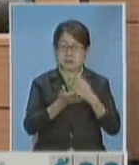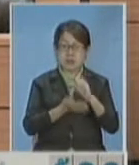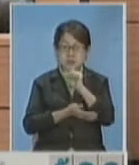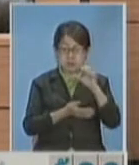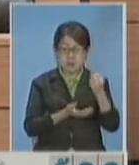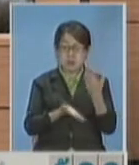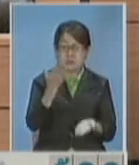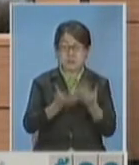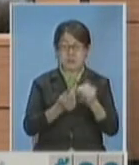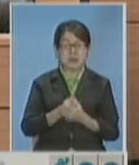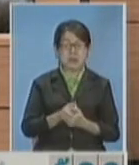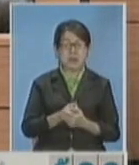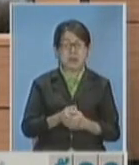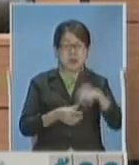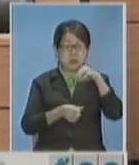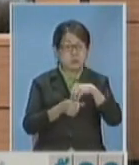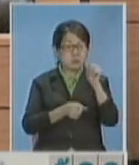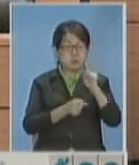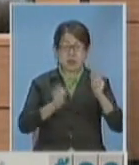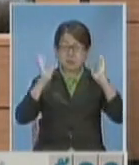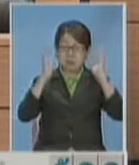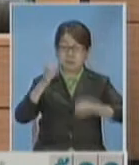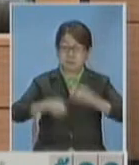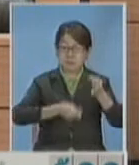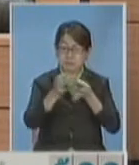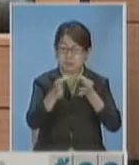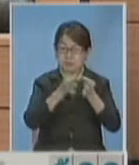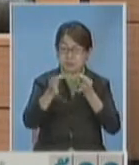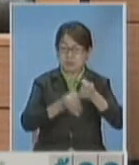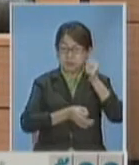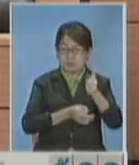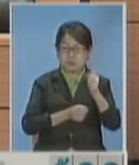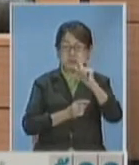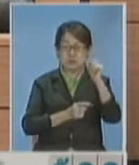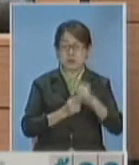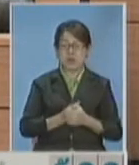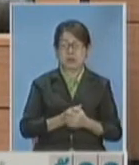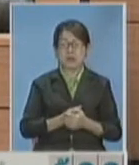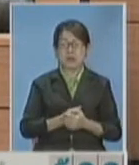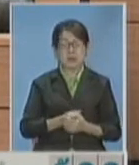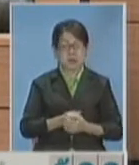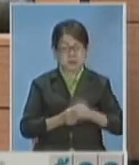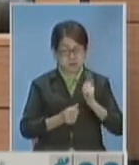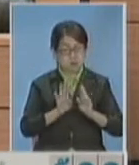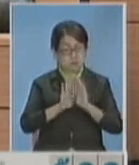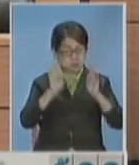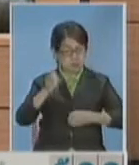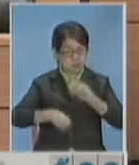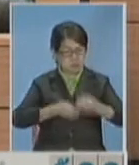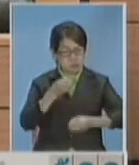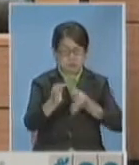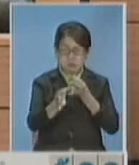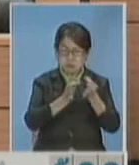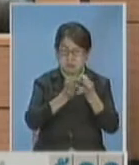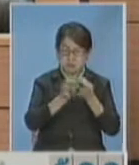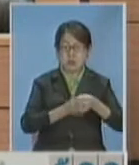เวทีเดียวหรือเวทีหนึ่งที่สมาชิกสภาผู้แทนราษฎรจะสามารถนำมาใช้ในการอภิป